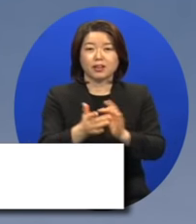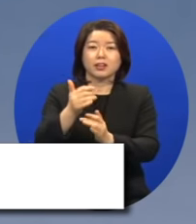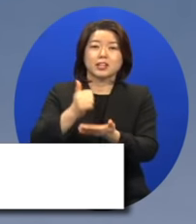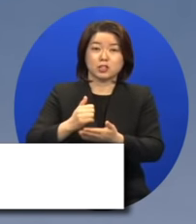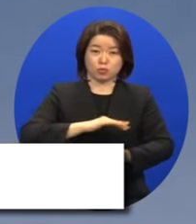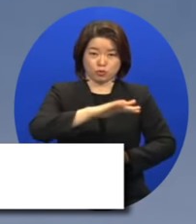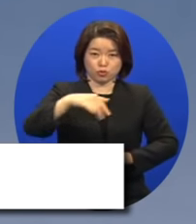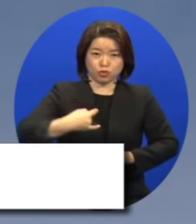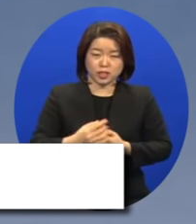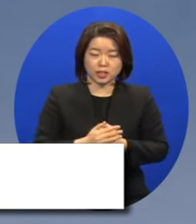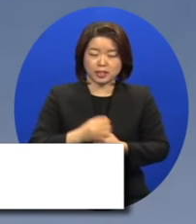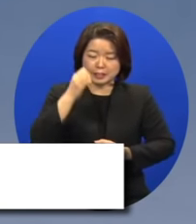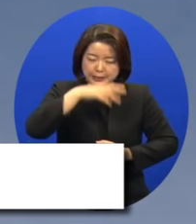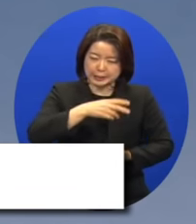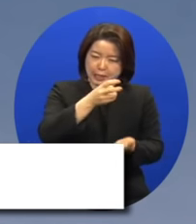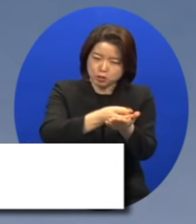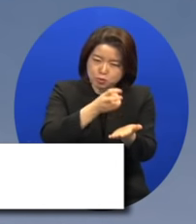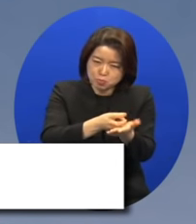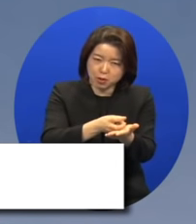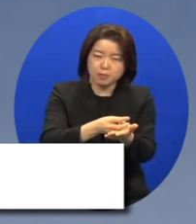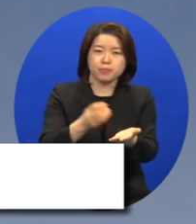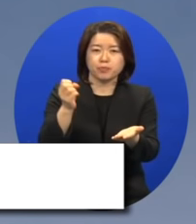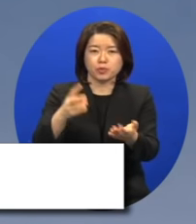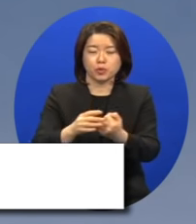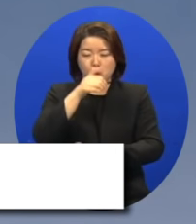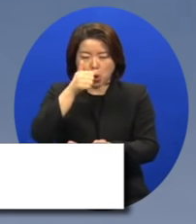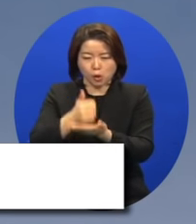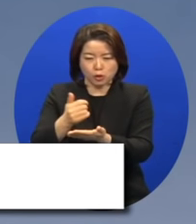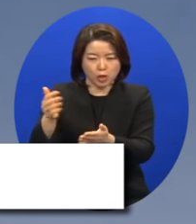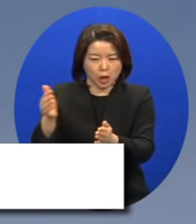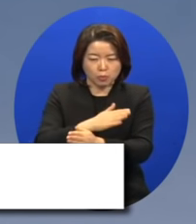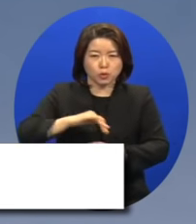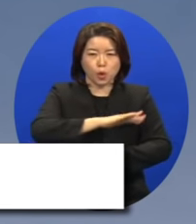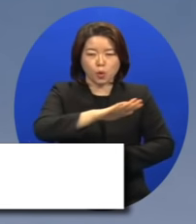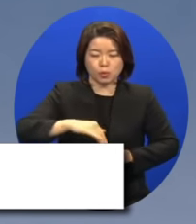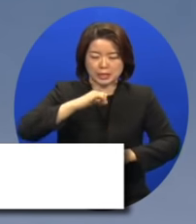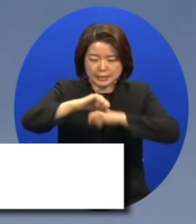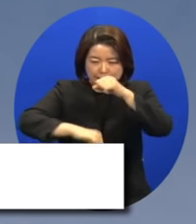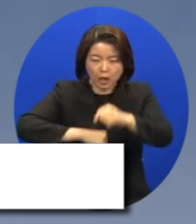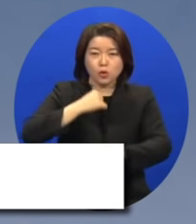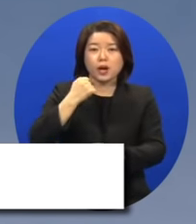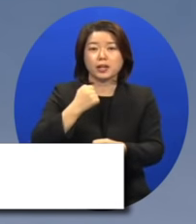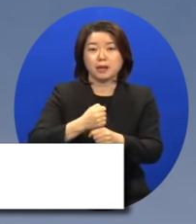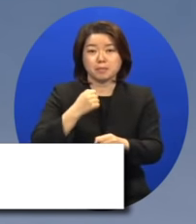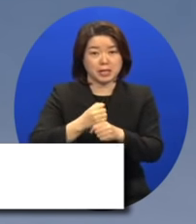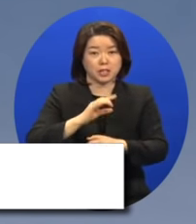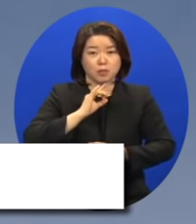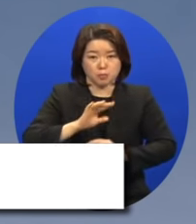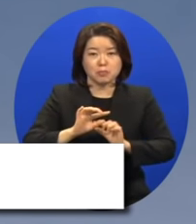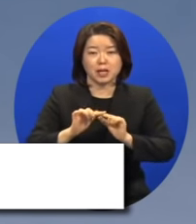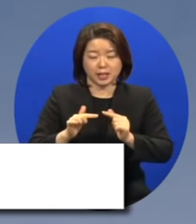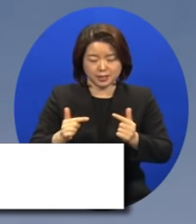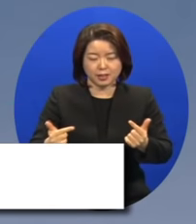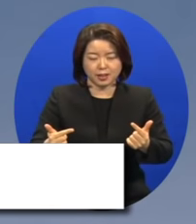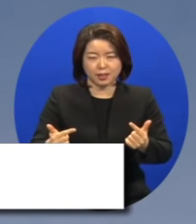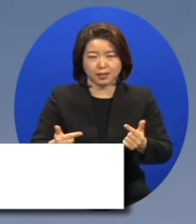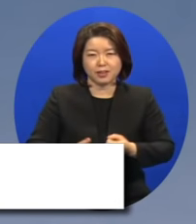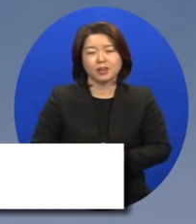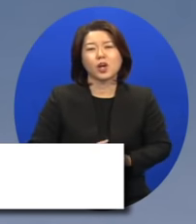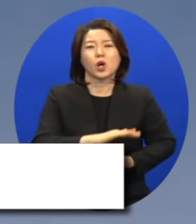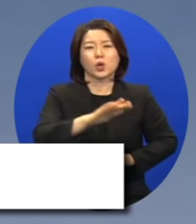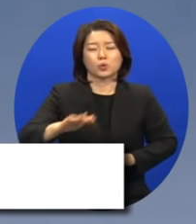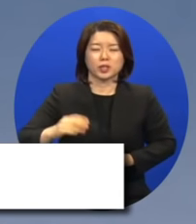은 단순히우리를율법과죄로부터해방시켜주신것만이아닙니다. 그분은우리가